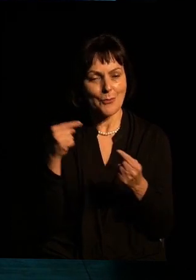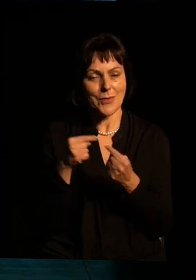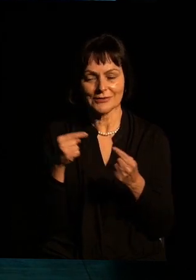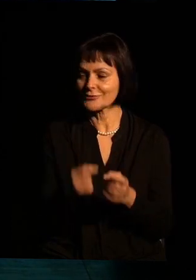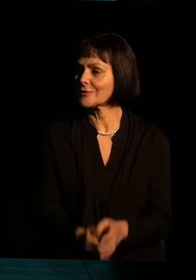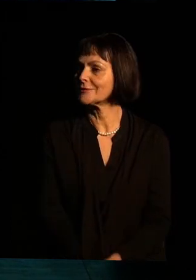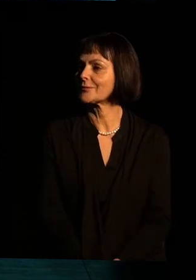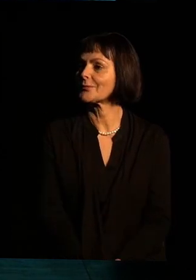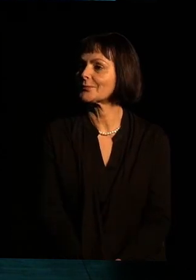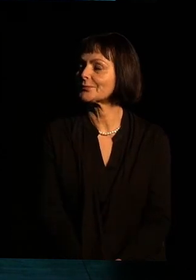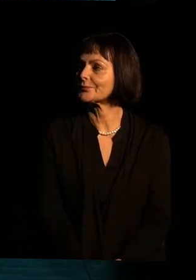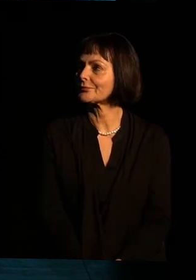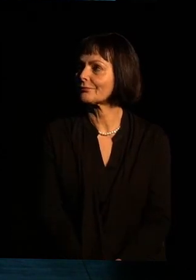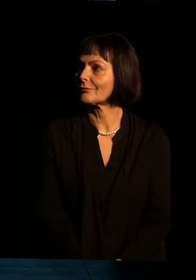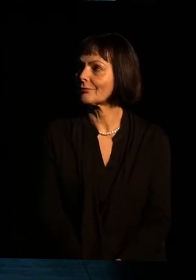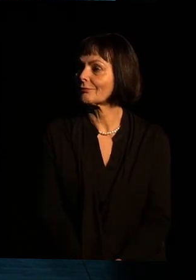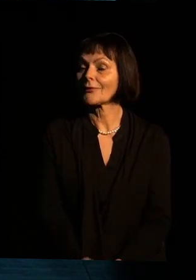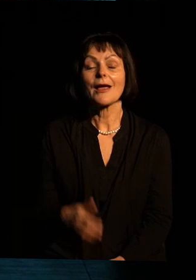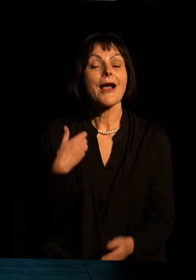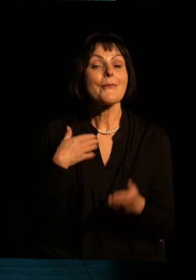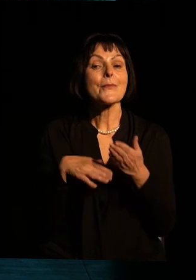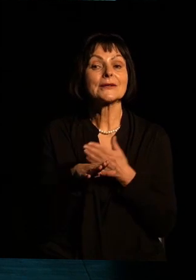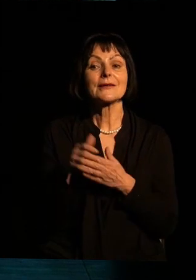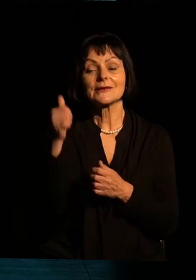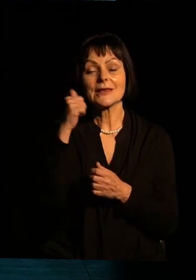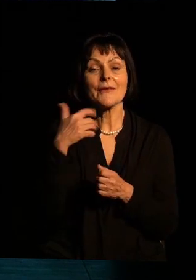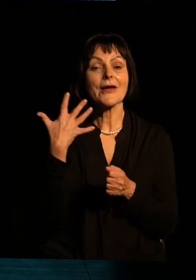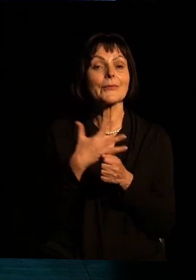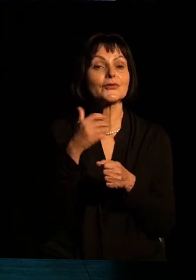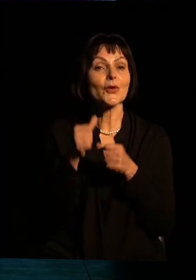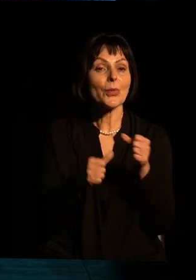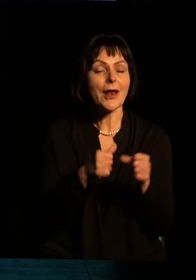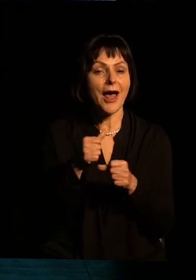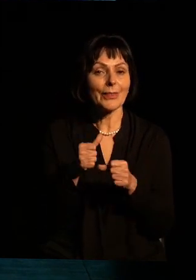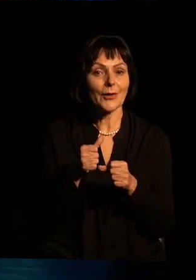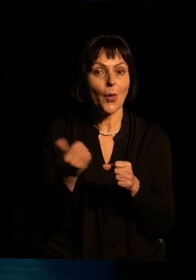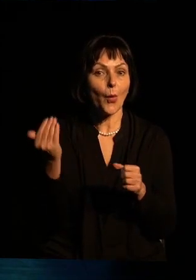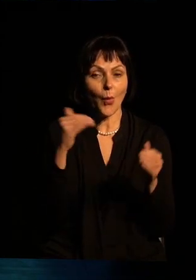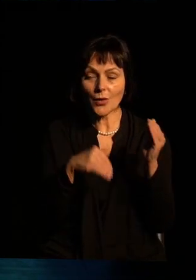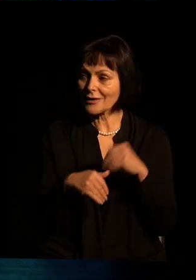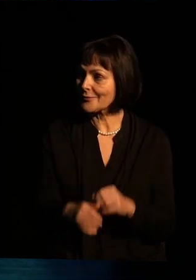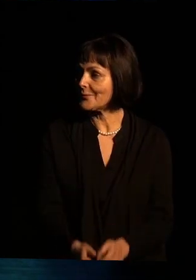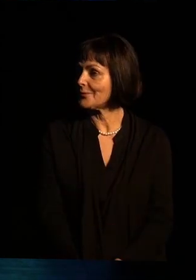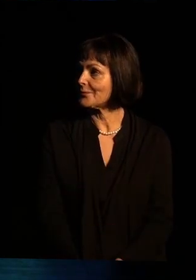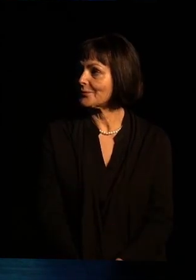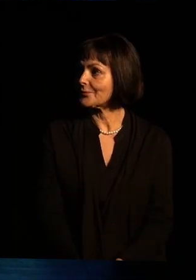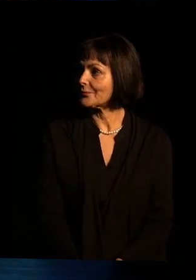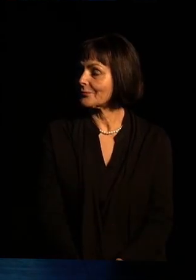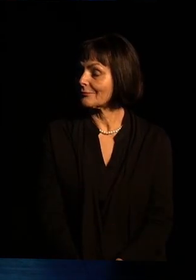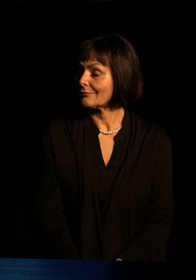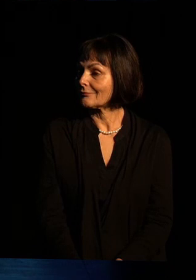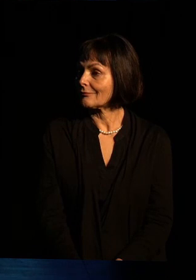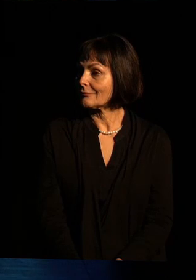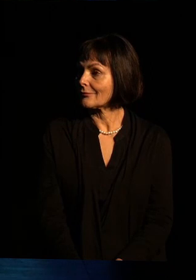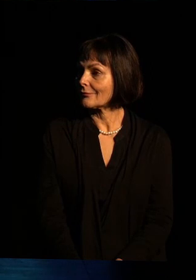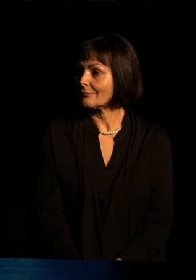celne. Dzisiejsza prezentacja nazywa się 50 lat, ma tytuł 50 lat w górach. Proszę